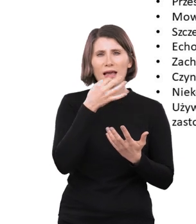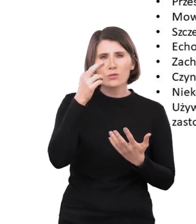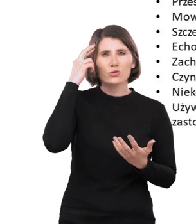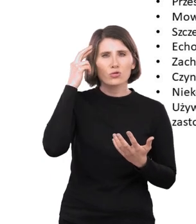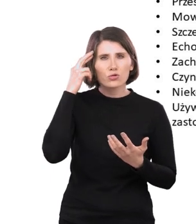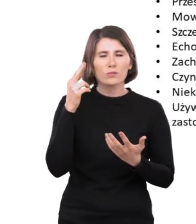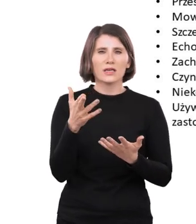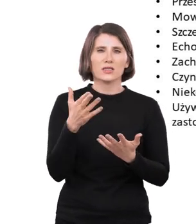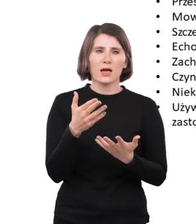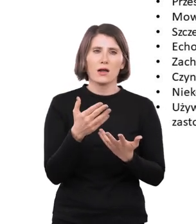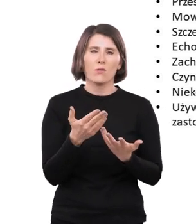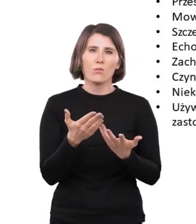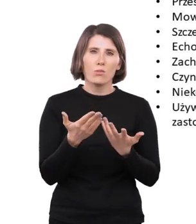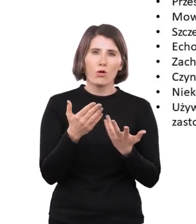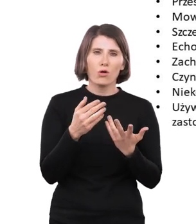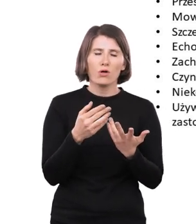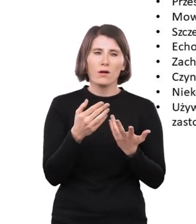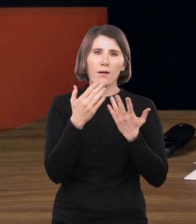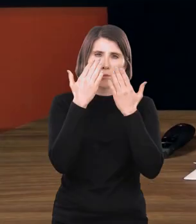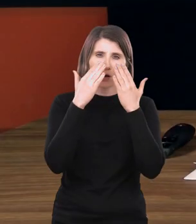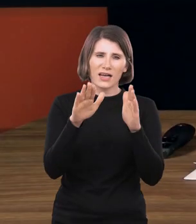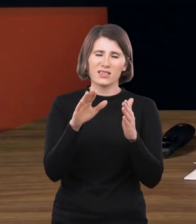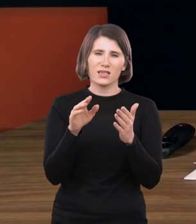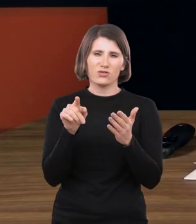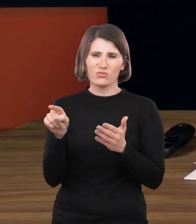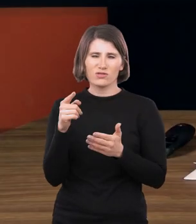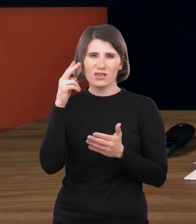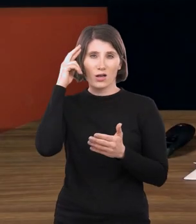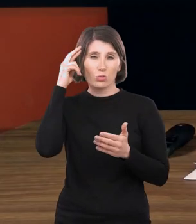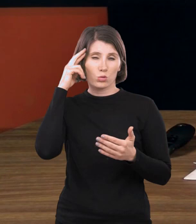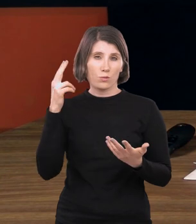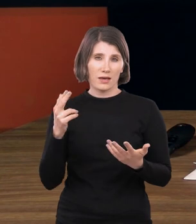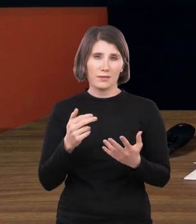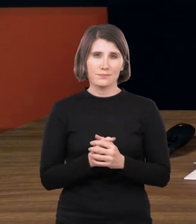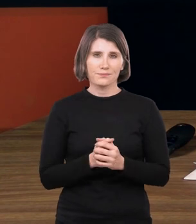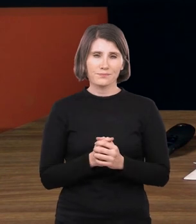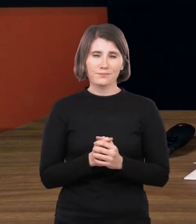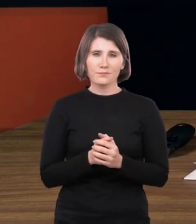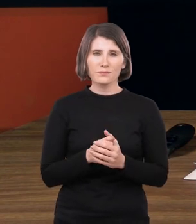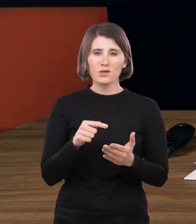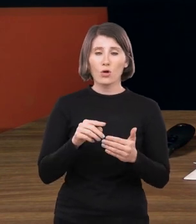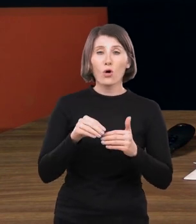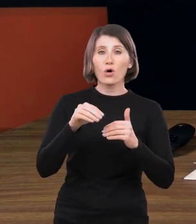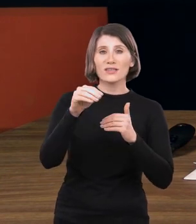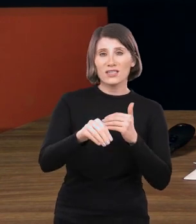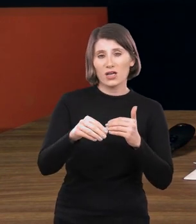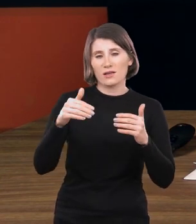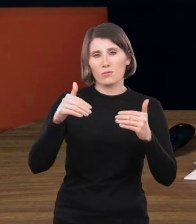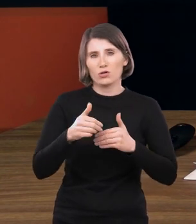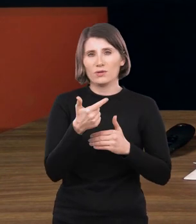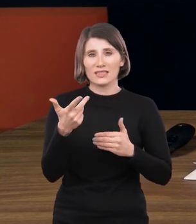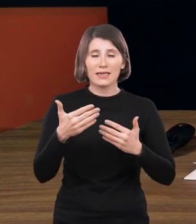uwagi, albo właśnie pokazaniu, że nie rozumie. Echolalie odroczone mogą być nawet o kilka dni, o